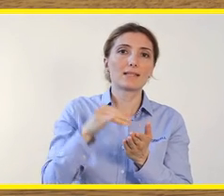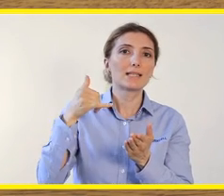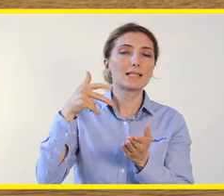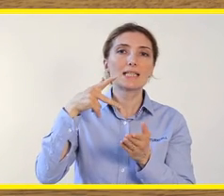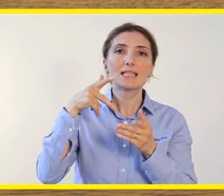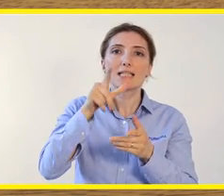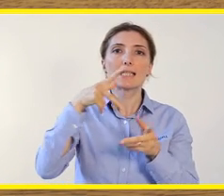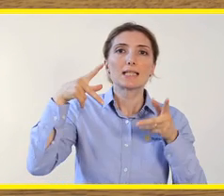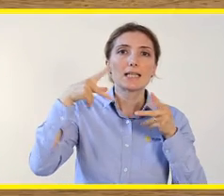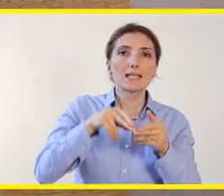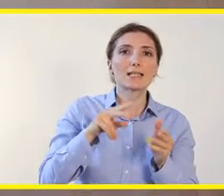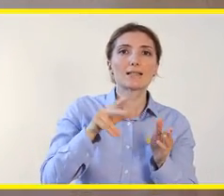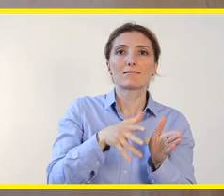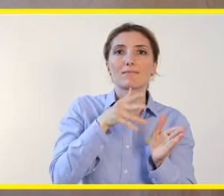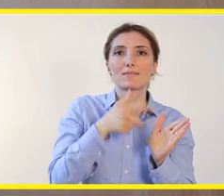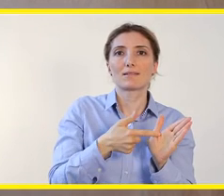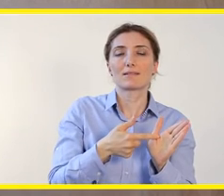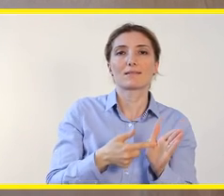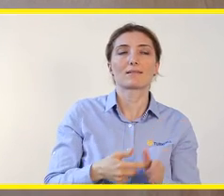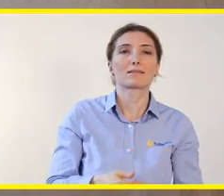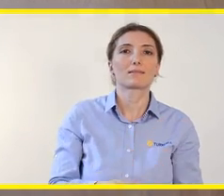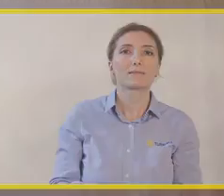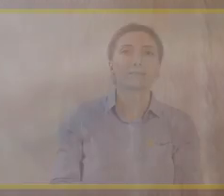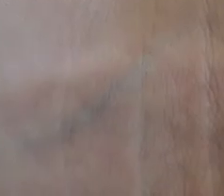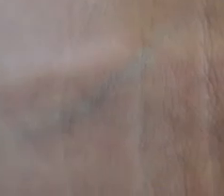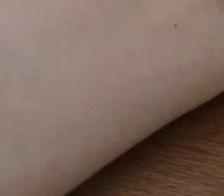cihazın sessize alındığını görebilirsiniz.